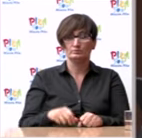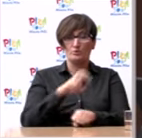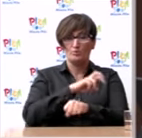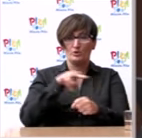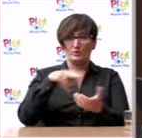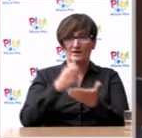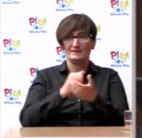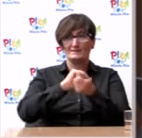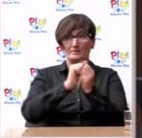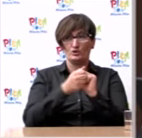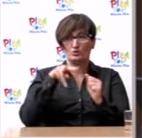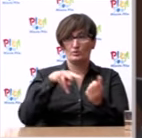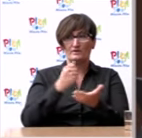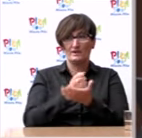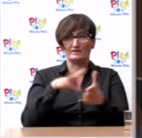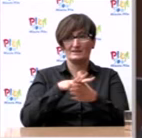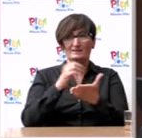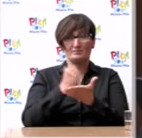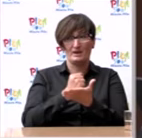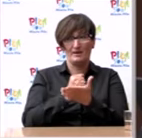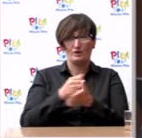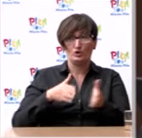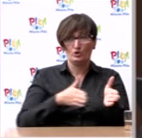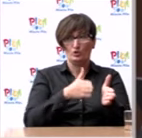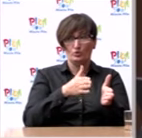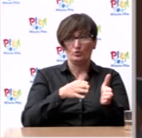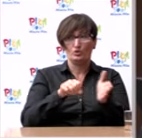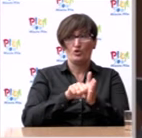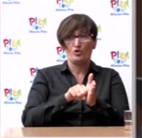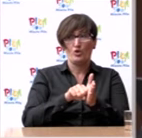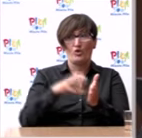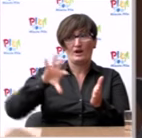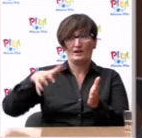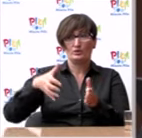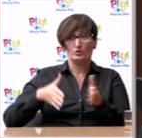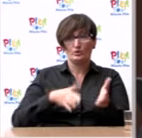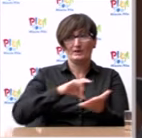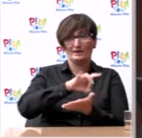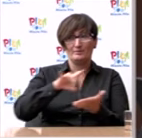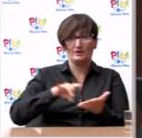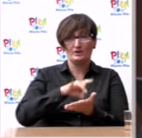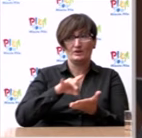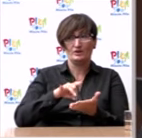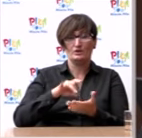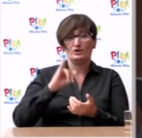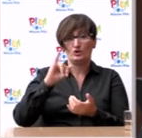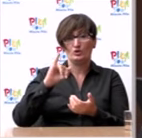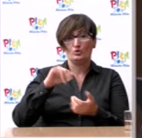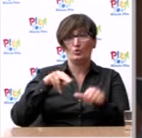uchwały zmieniającej uchwałę w sprawie zaliczenia dróg do kategorii dróg gminnych oraz ustalenia ich przebiegu. Druk